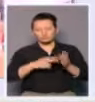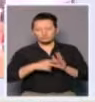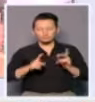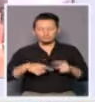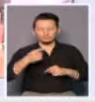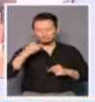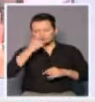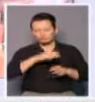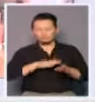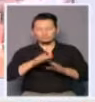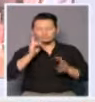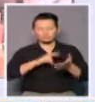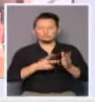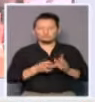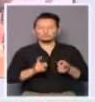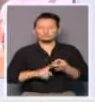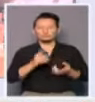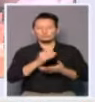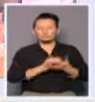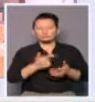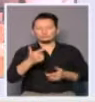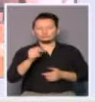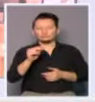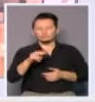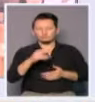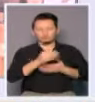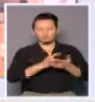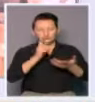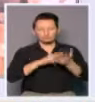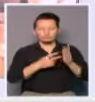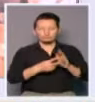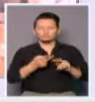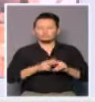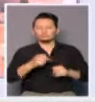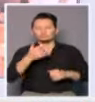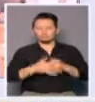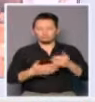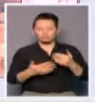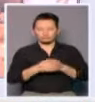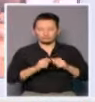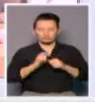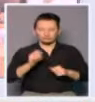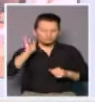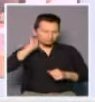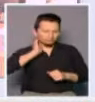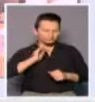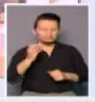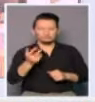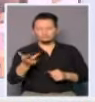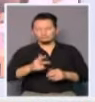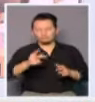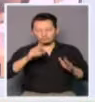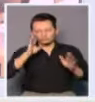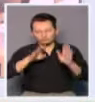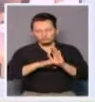года реализация в рамках ГЧП проекта, это строительство центральной базы и еще 3 подстанций